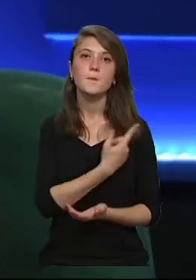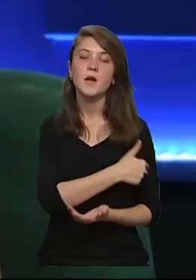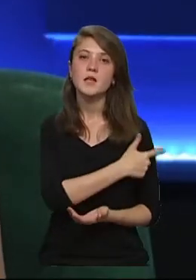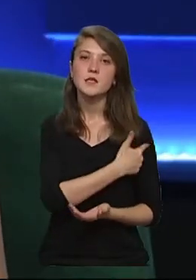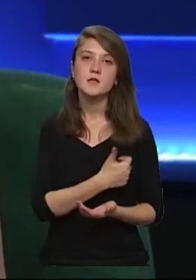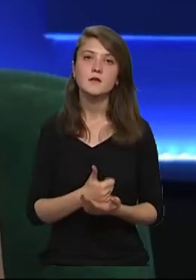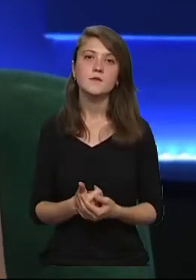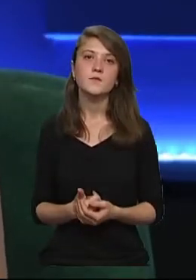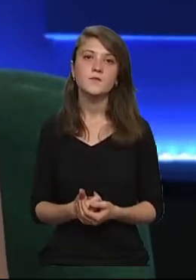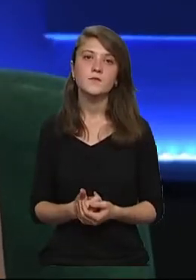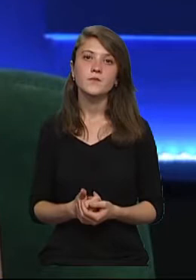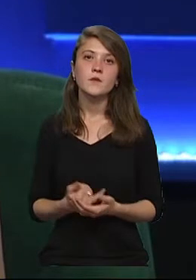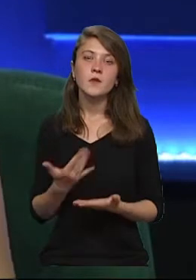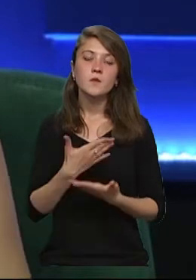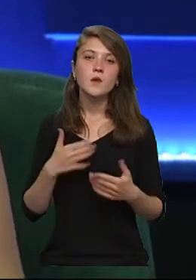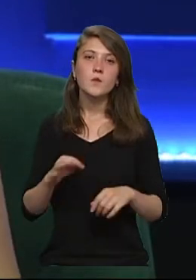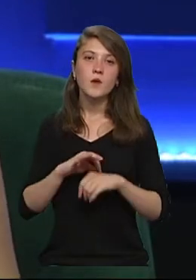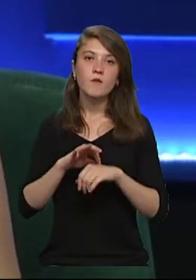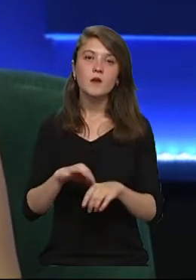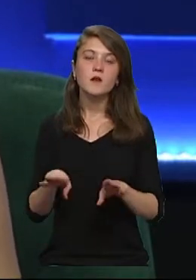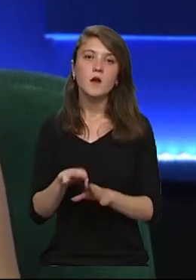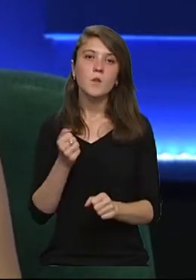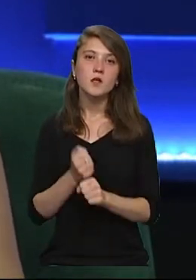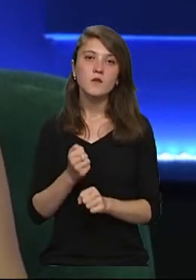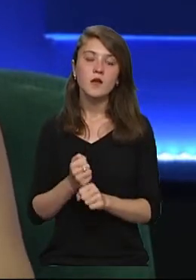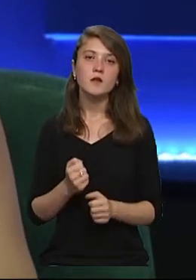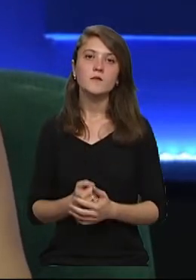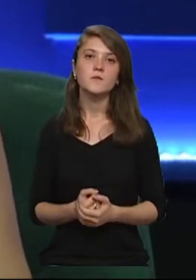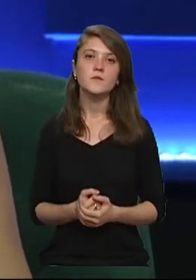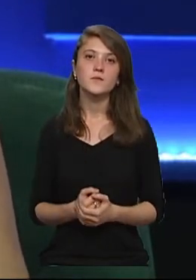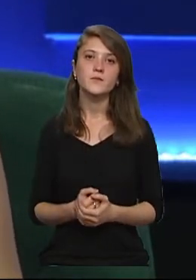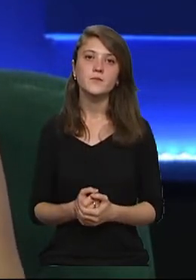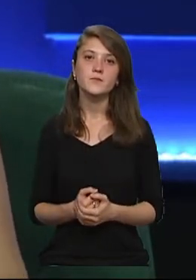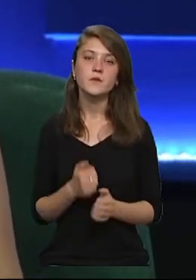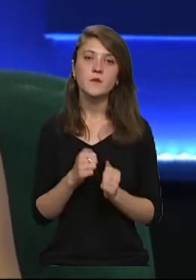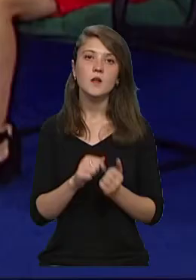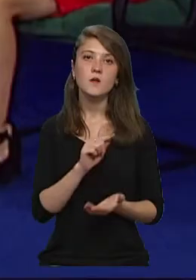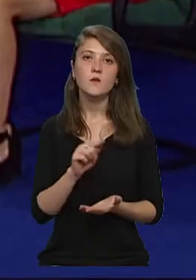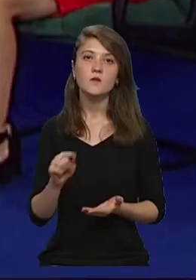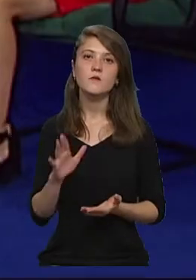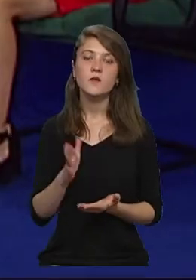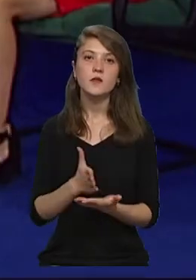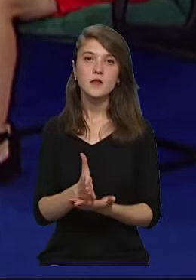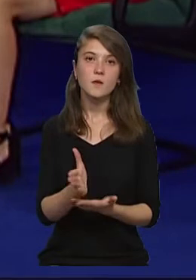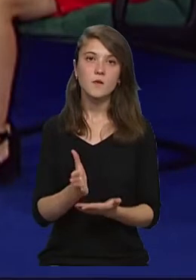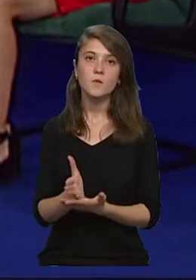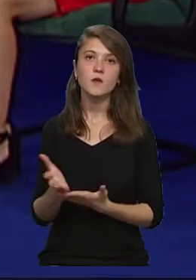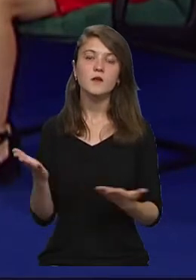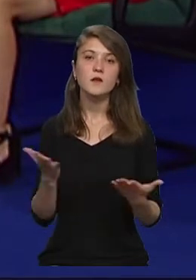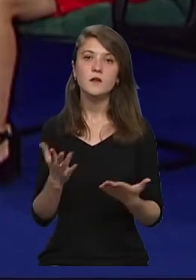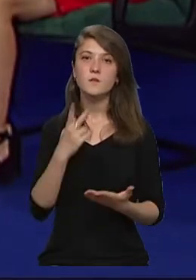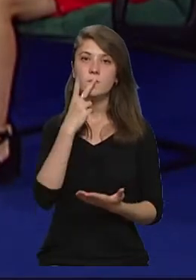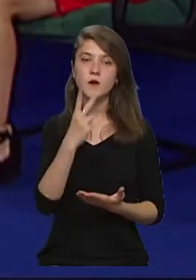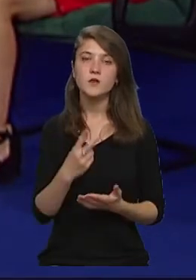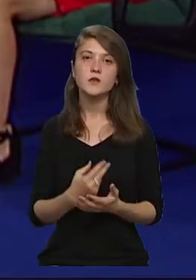медицини. І ми проводили таке опрацювання, тобто кожен в напрямку, які